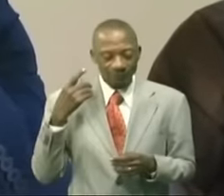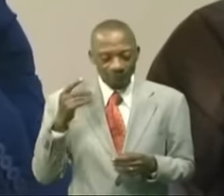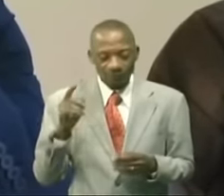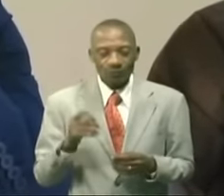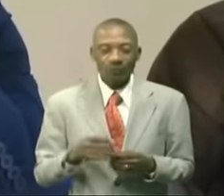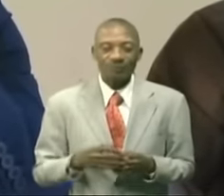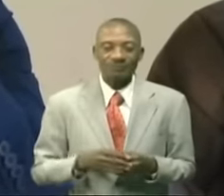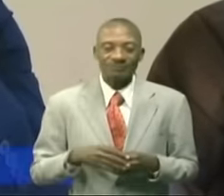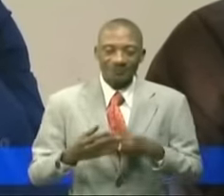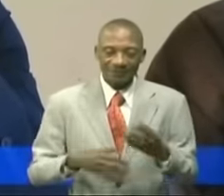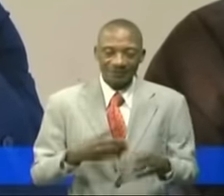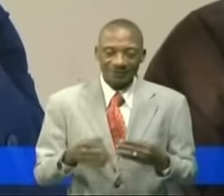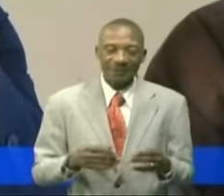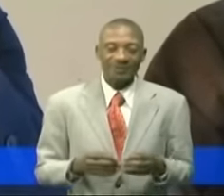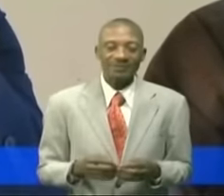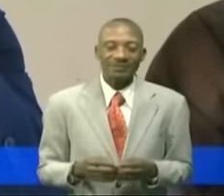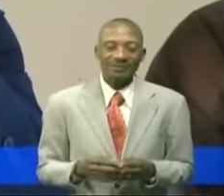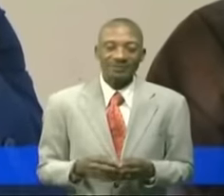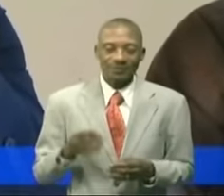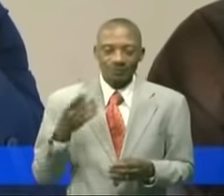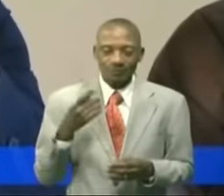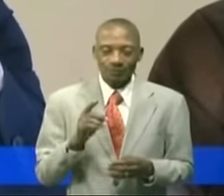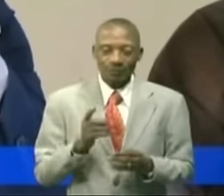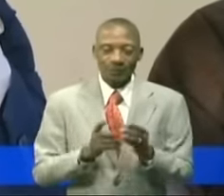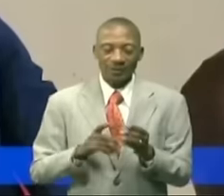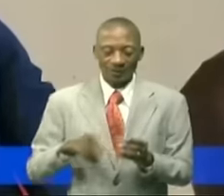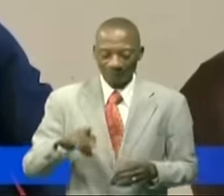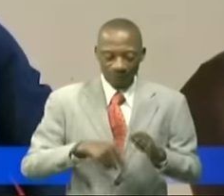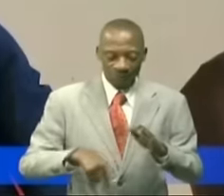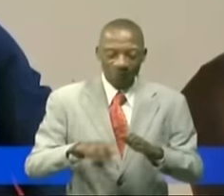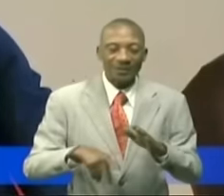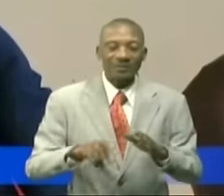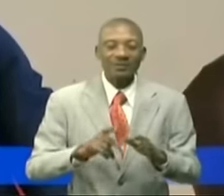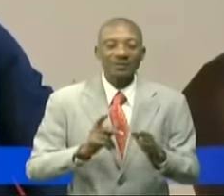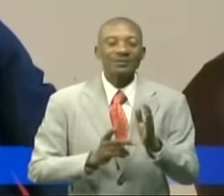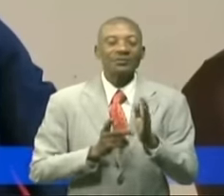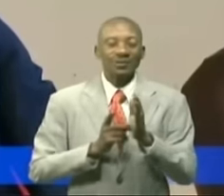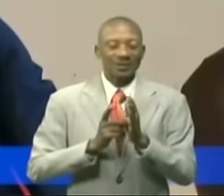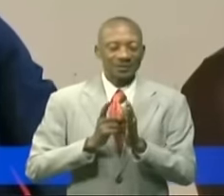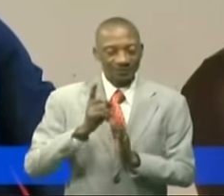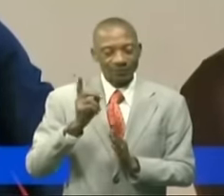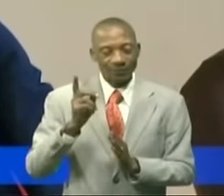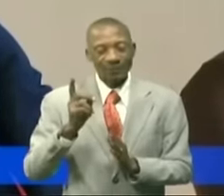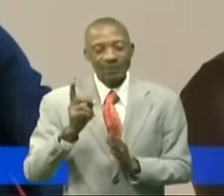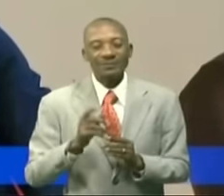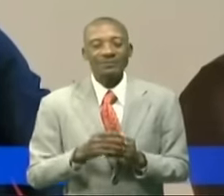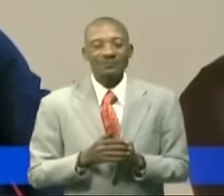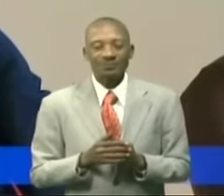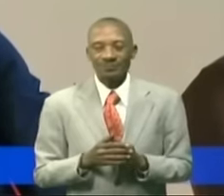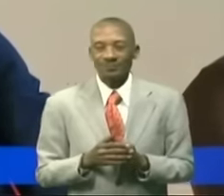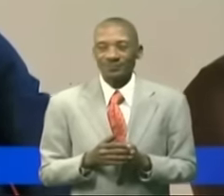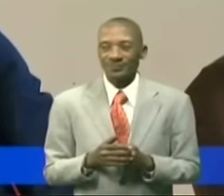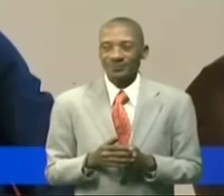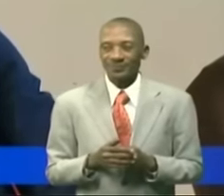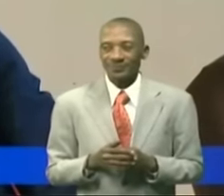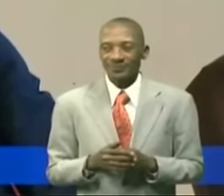toute l'étendue de la République démocratique du Congo. Nous formons un corps. Nous